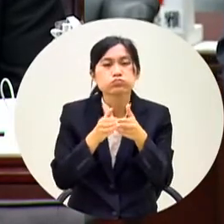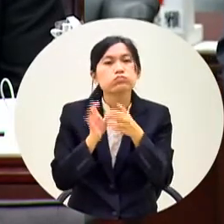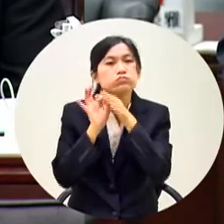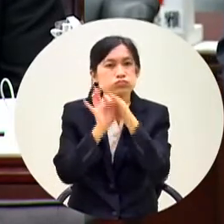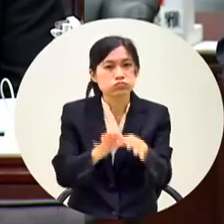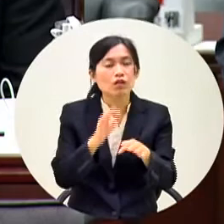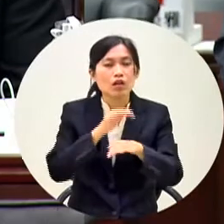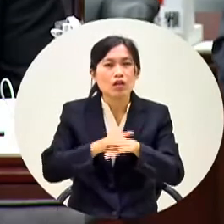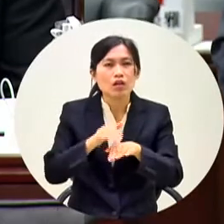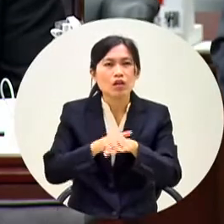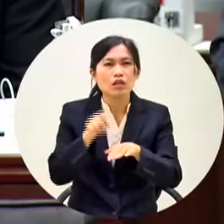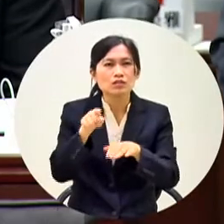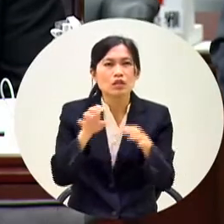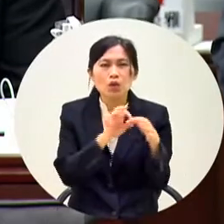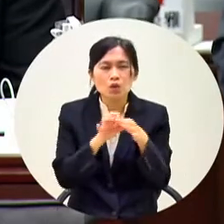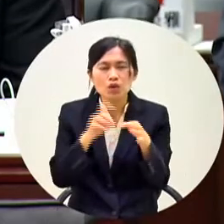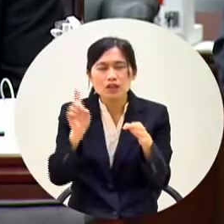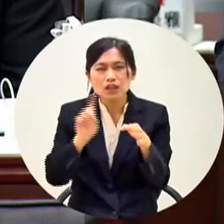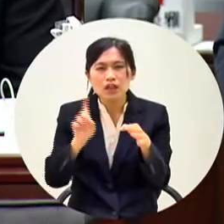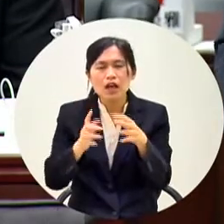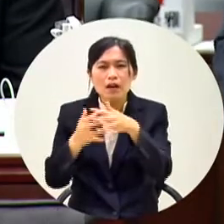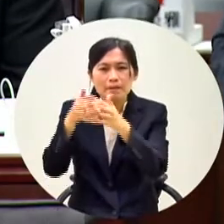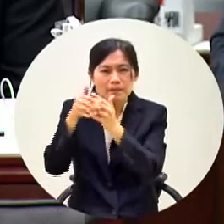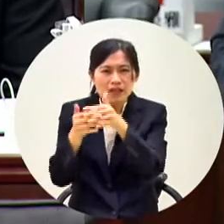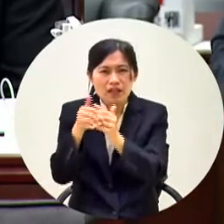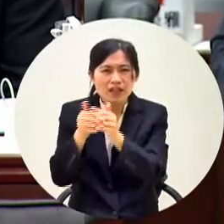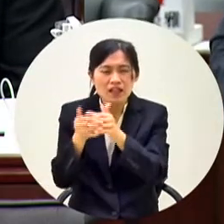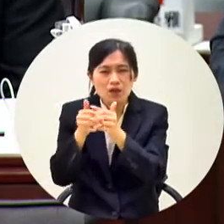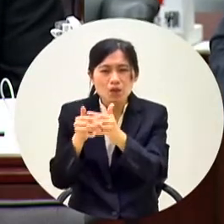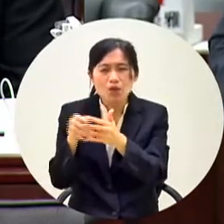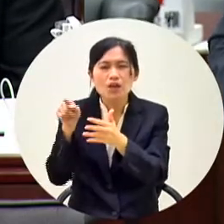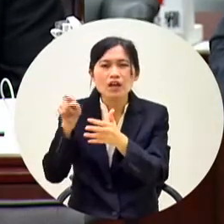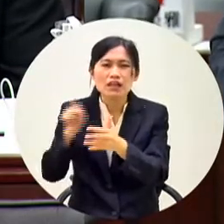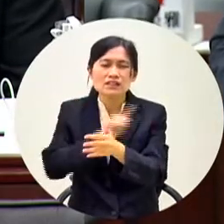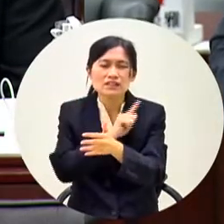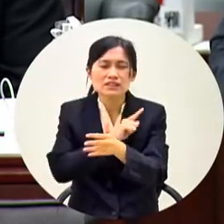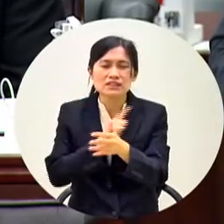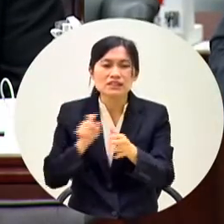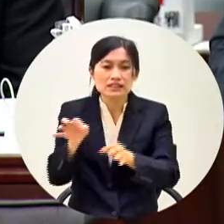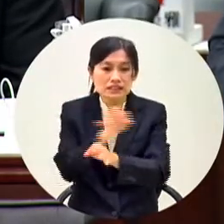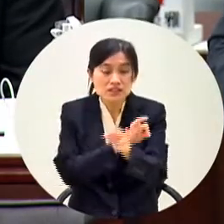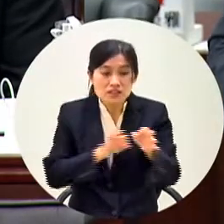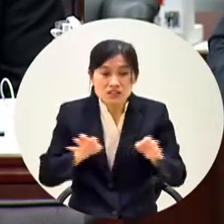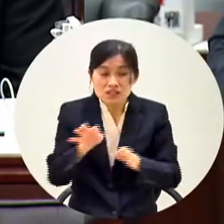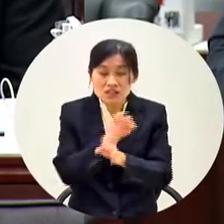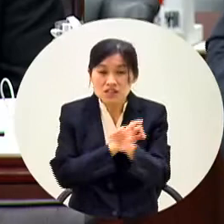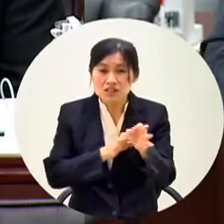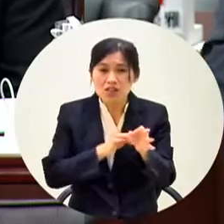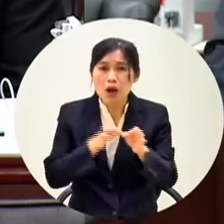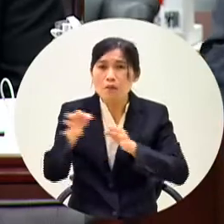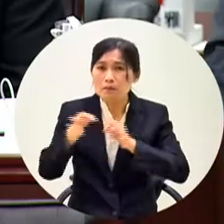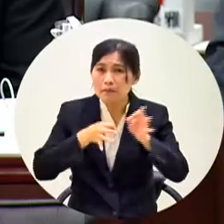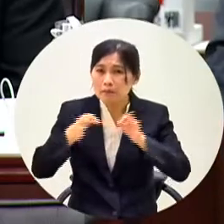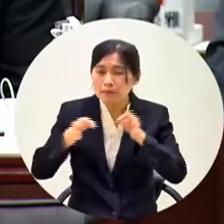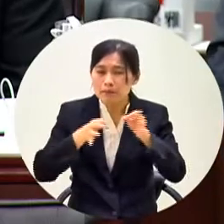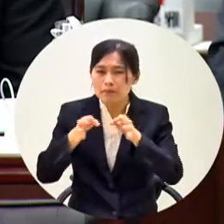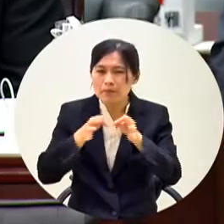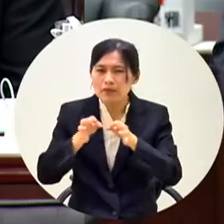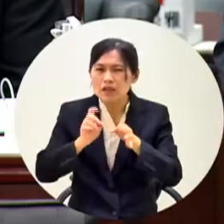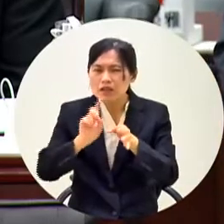为它这个会牵涉到美国国家的根本利益。因为自由贸易怎么样能够促进更多